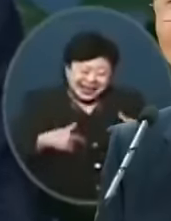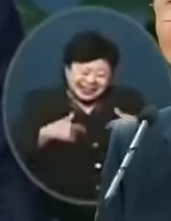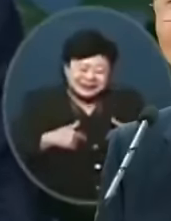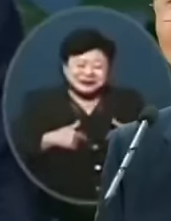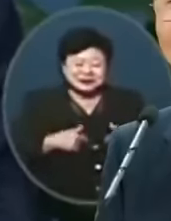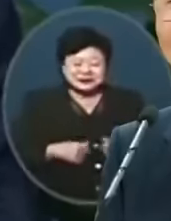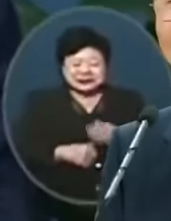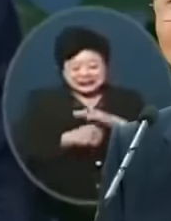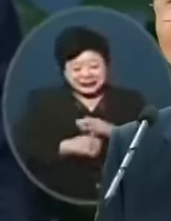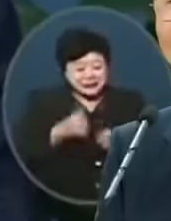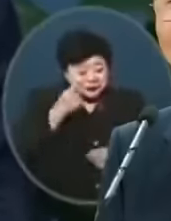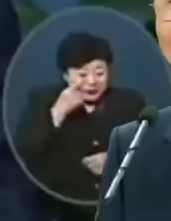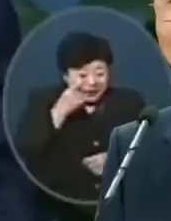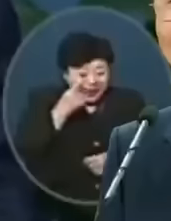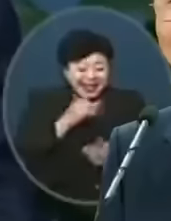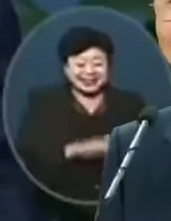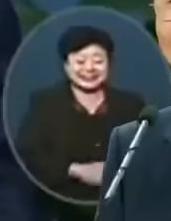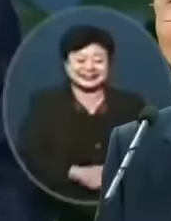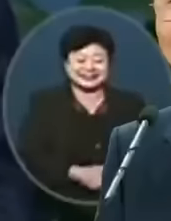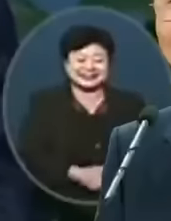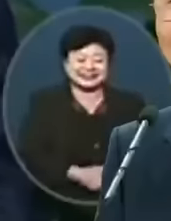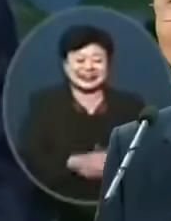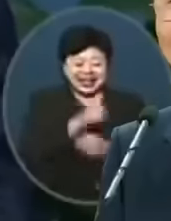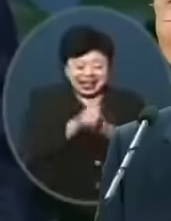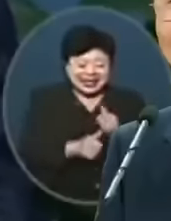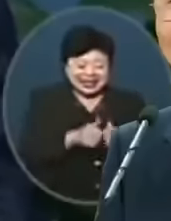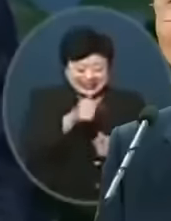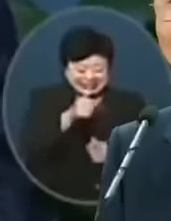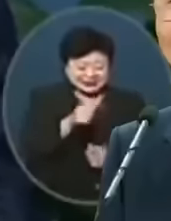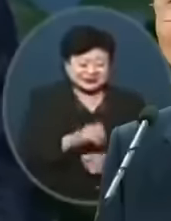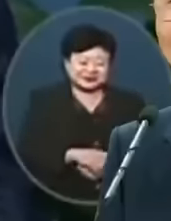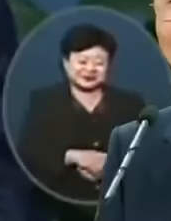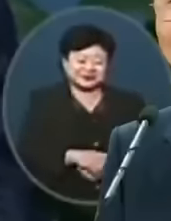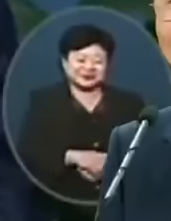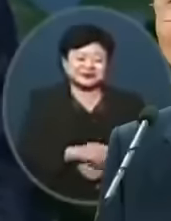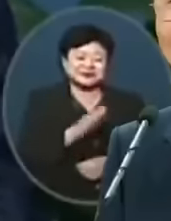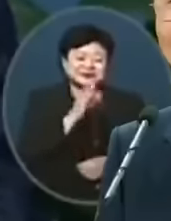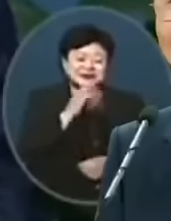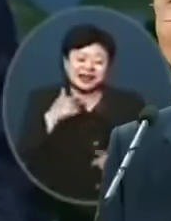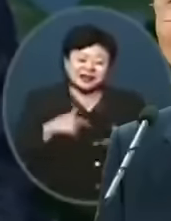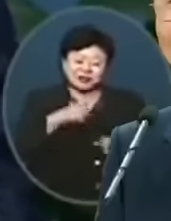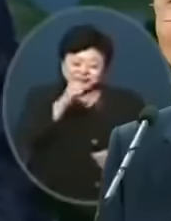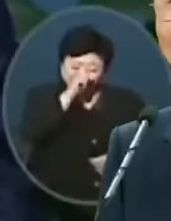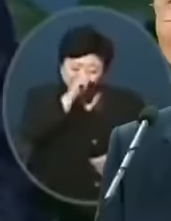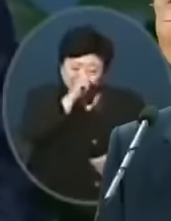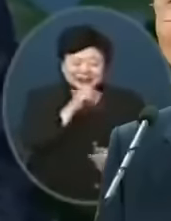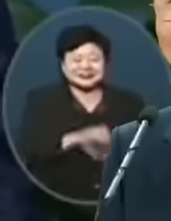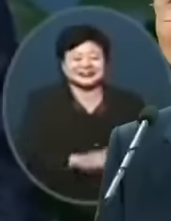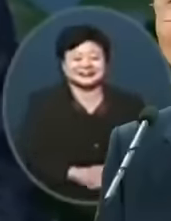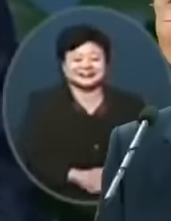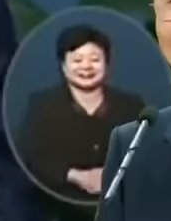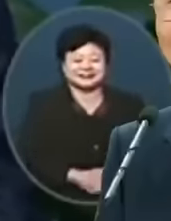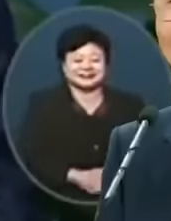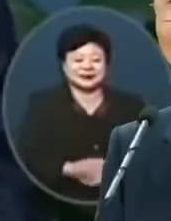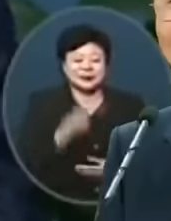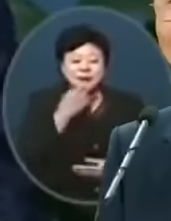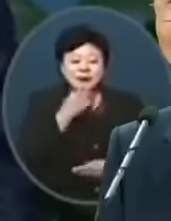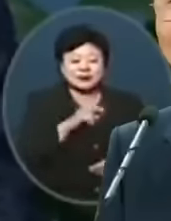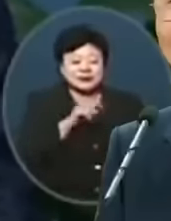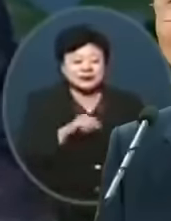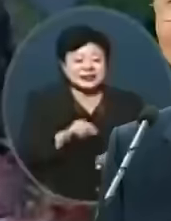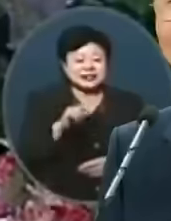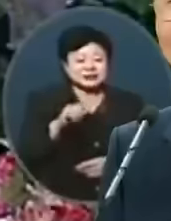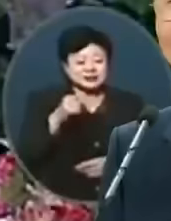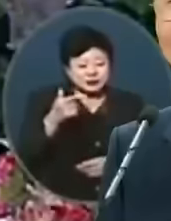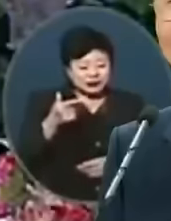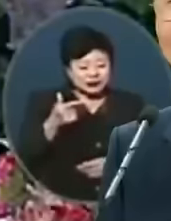느끼지 견디지 못하는 하나님이시라니 얼마나 기쁘고 좋은 일인 것입니다. 요한복음 3장 16절에